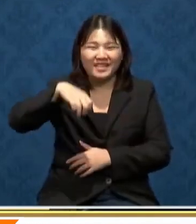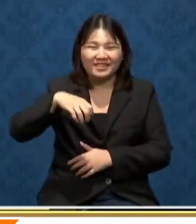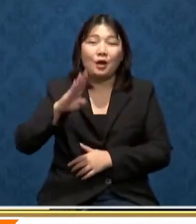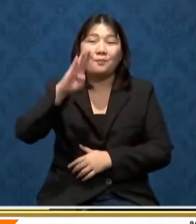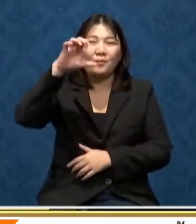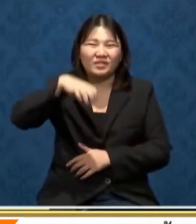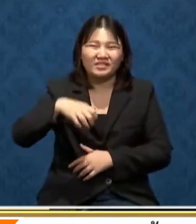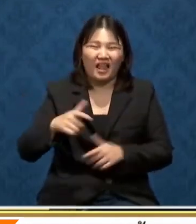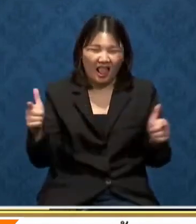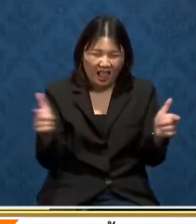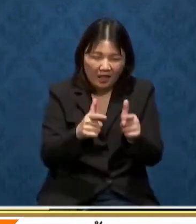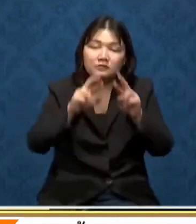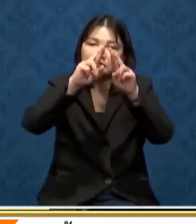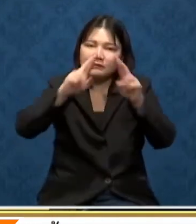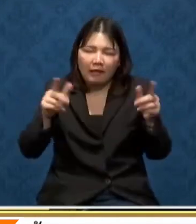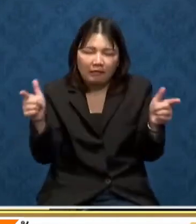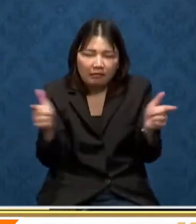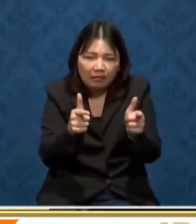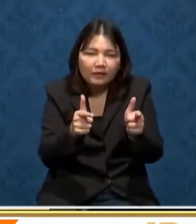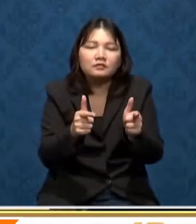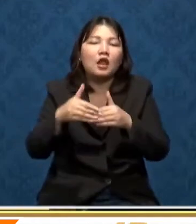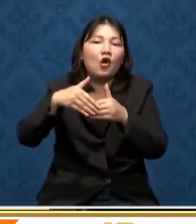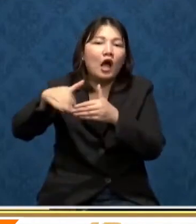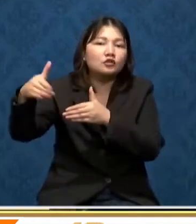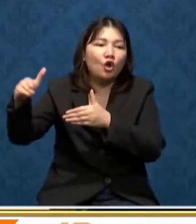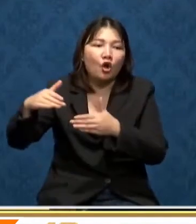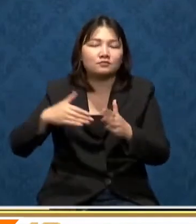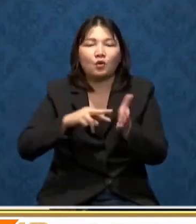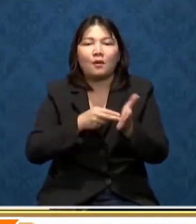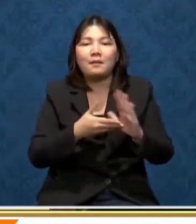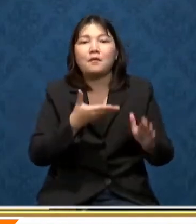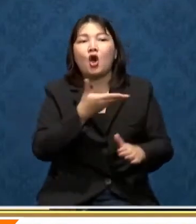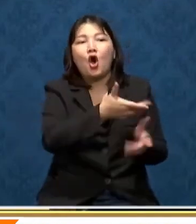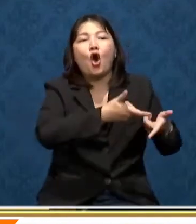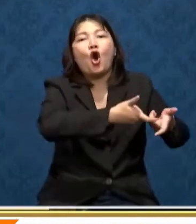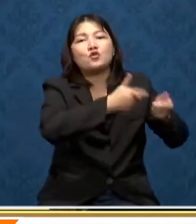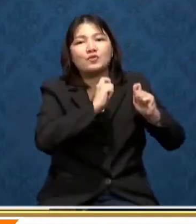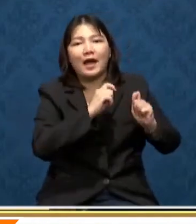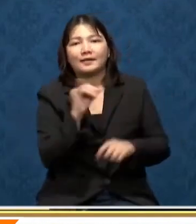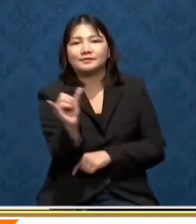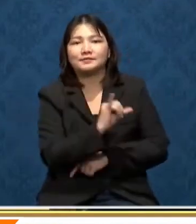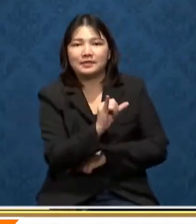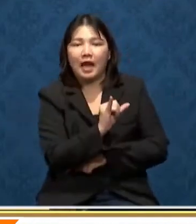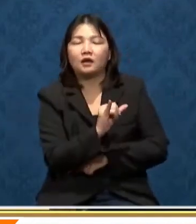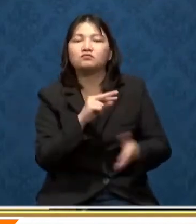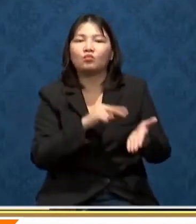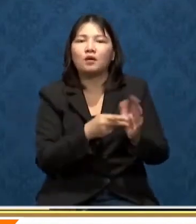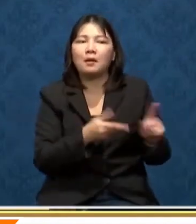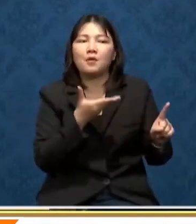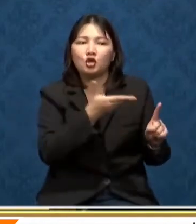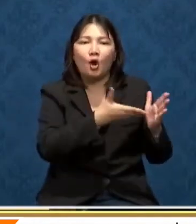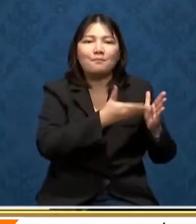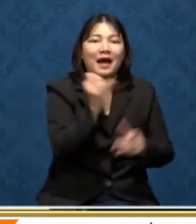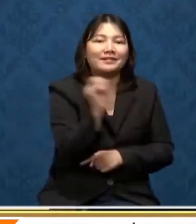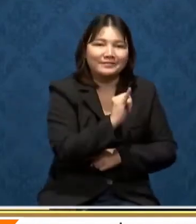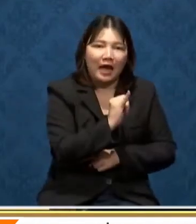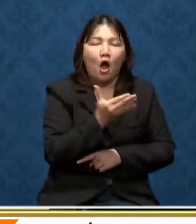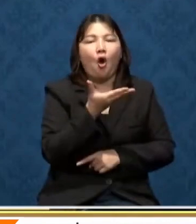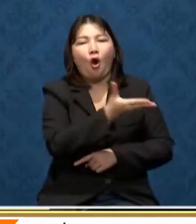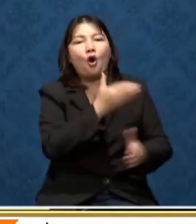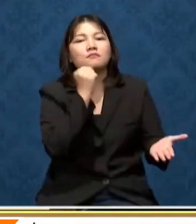ยิ่งอยู่นอกระบบมากขึ้นเท่านั้นแล้วแรงงานที่อยู่ในธุรกิจเหล่านี้ก็ตกหล่นหรือได้รับการคุ้มครอง